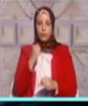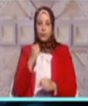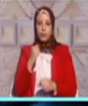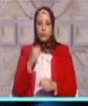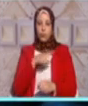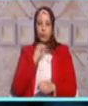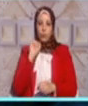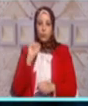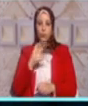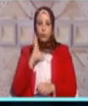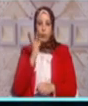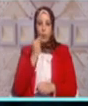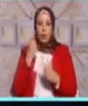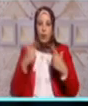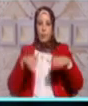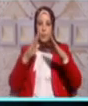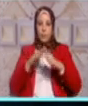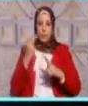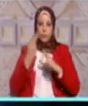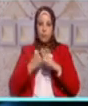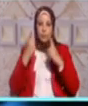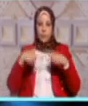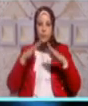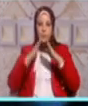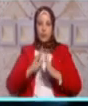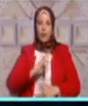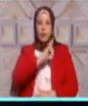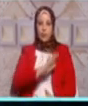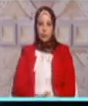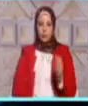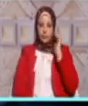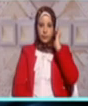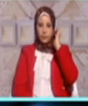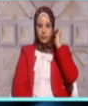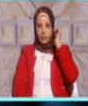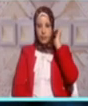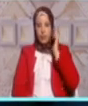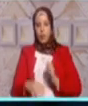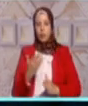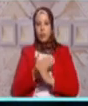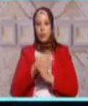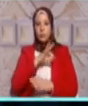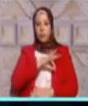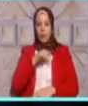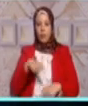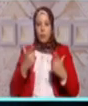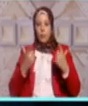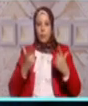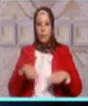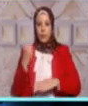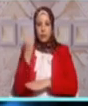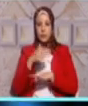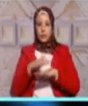شفنا شركة بيتم تأسيسها للمصريين في الخارج للاستثمار في الوطن، وفي حرص من أبناء مصر في